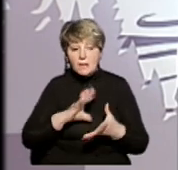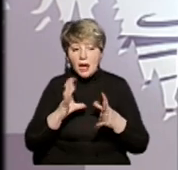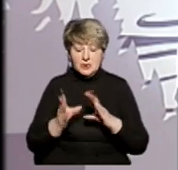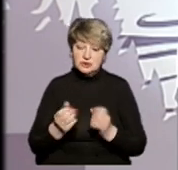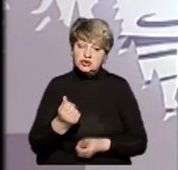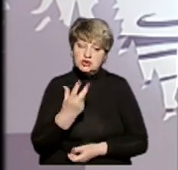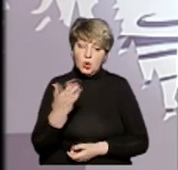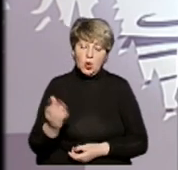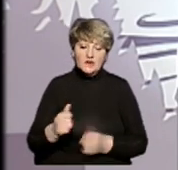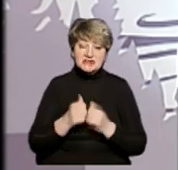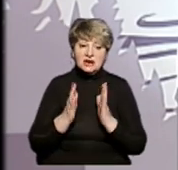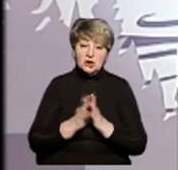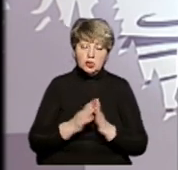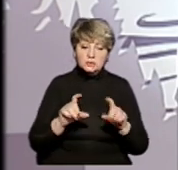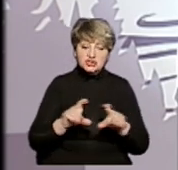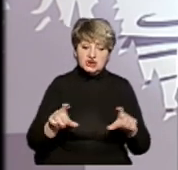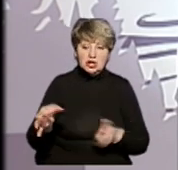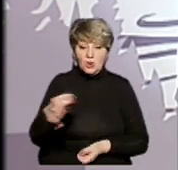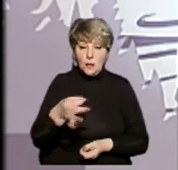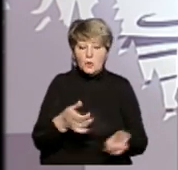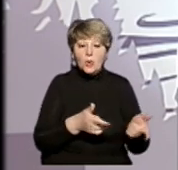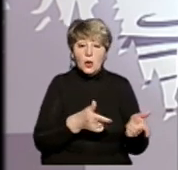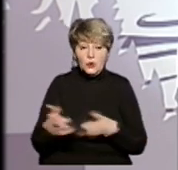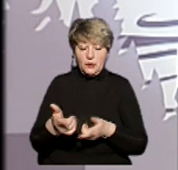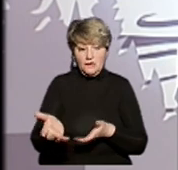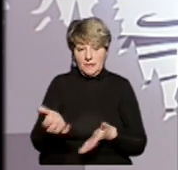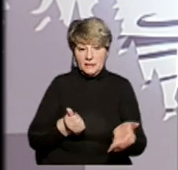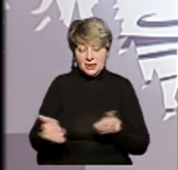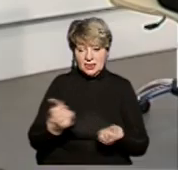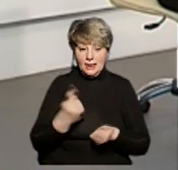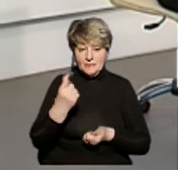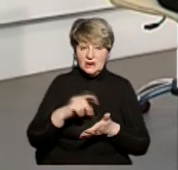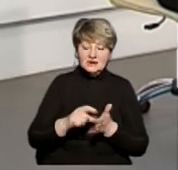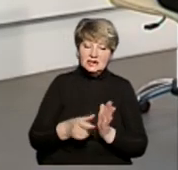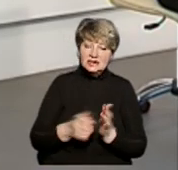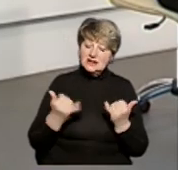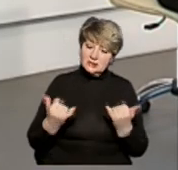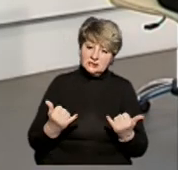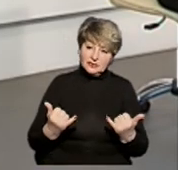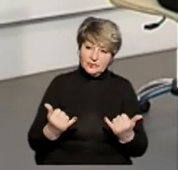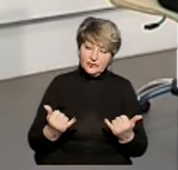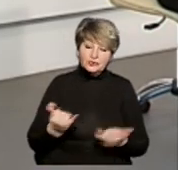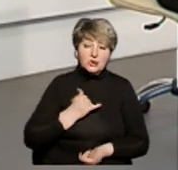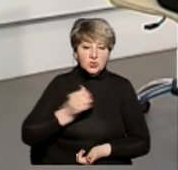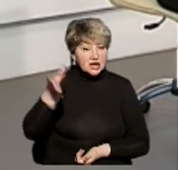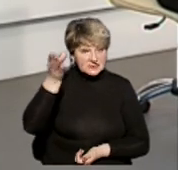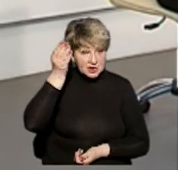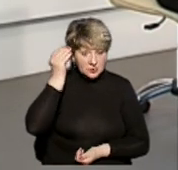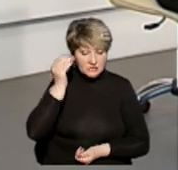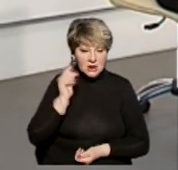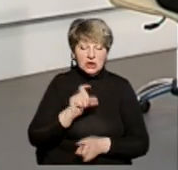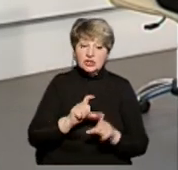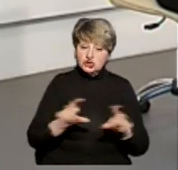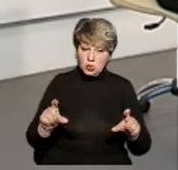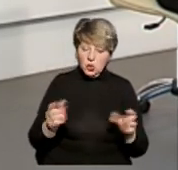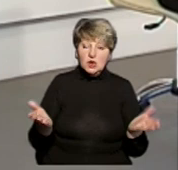скільки загалом шкіл області готові цьогоріч прийняти першачків саме? А власне, у нас, враховуючи з тими, які